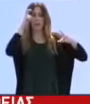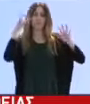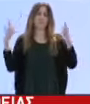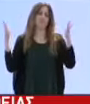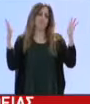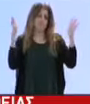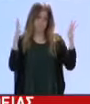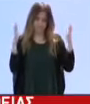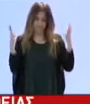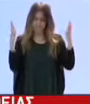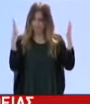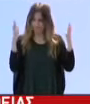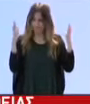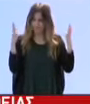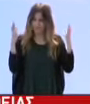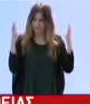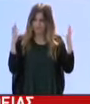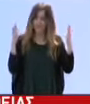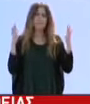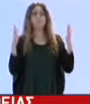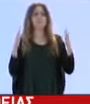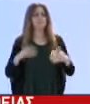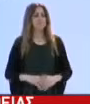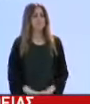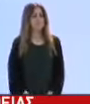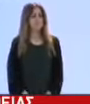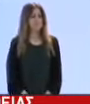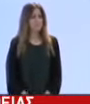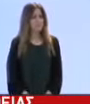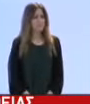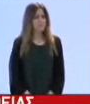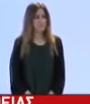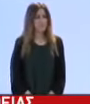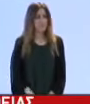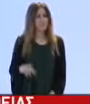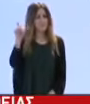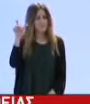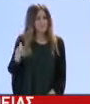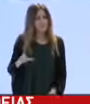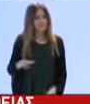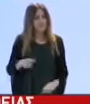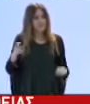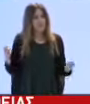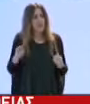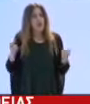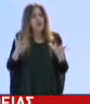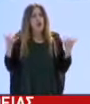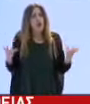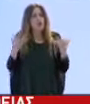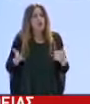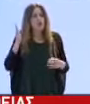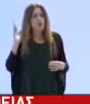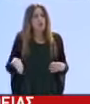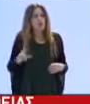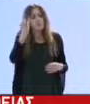Ο άνθρωπος που έκανε τα πάντα για να κρατήσει την Ελλάδα στην Ευρωζώνη. Που βρέθηκε με